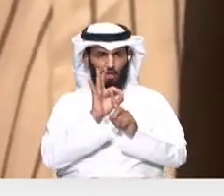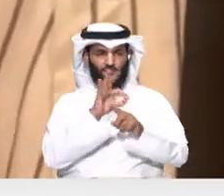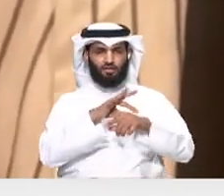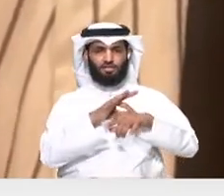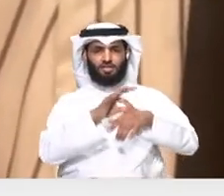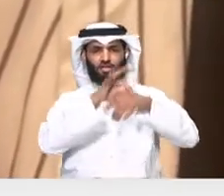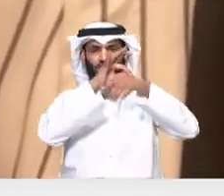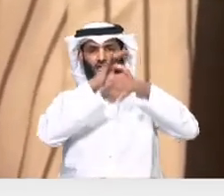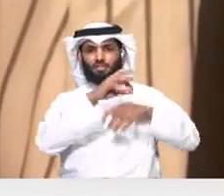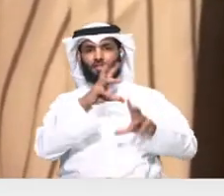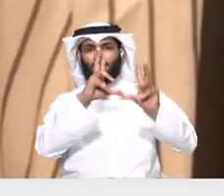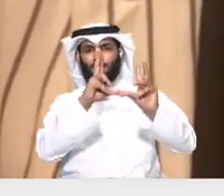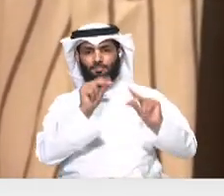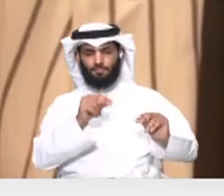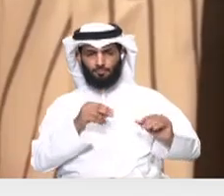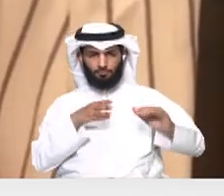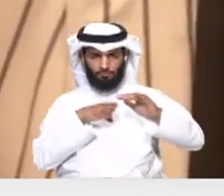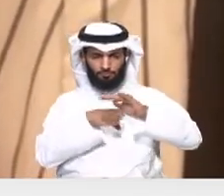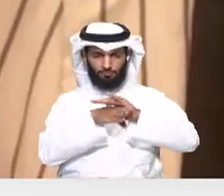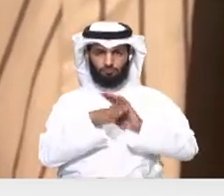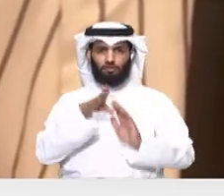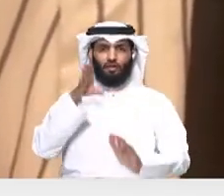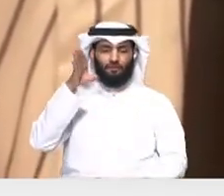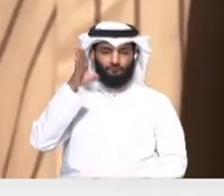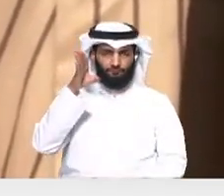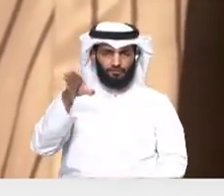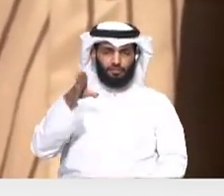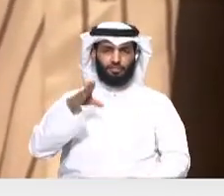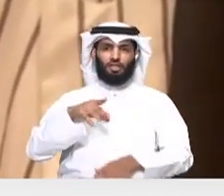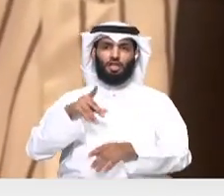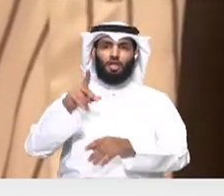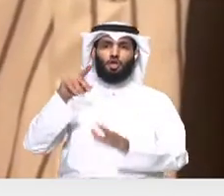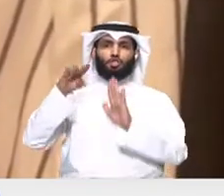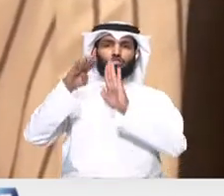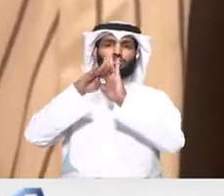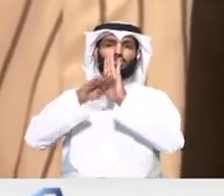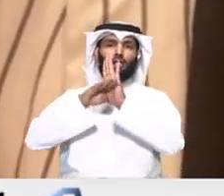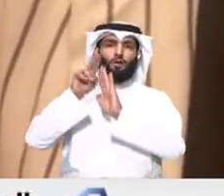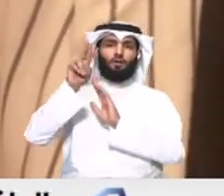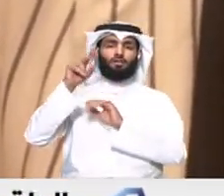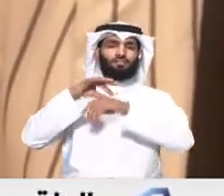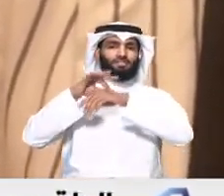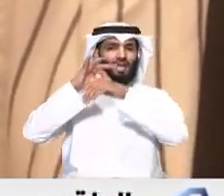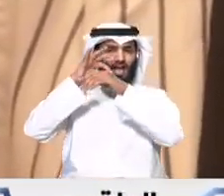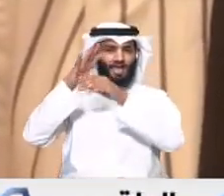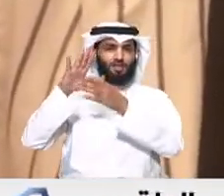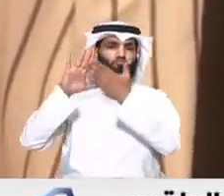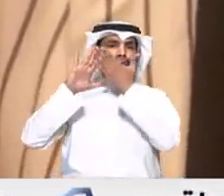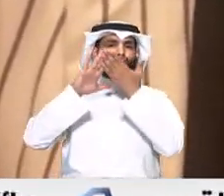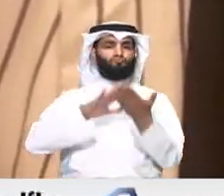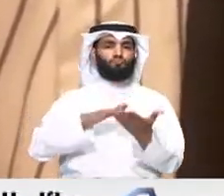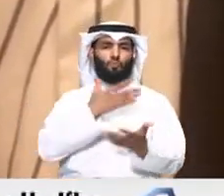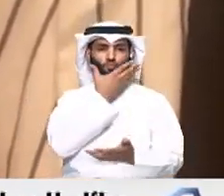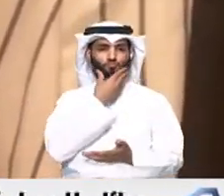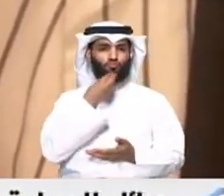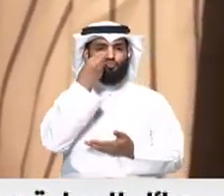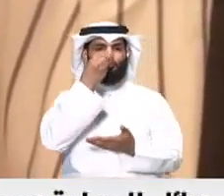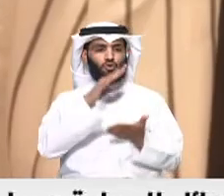من منظمات إنسانية عدة أن الوضع كارثي في لبنان فيما يخص النزوح،